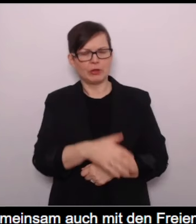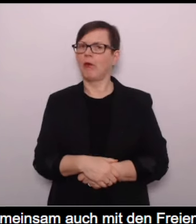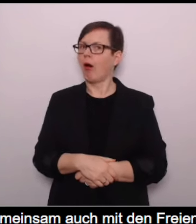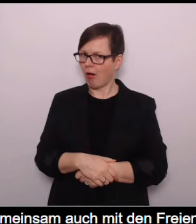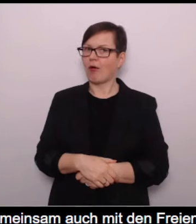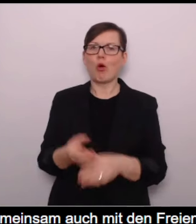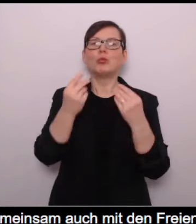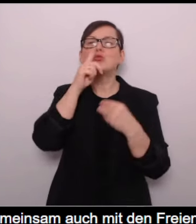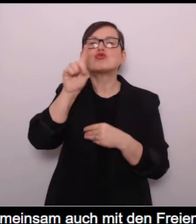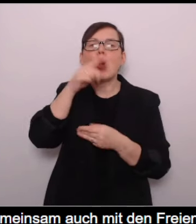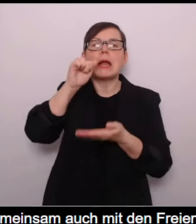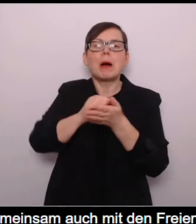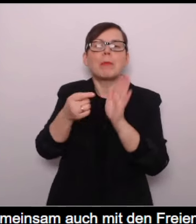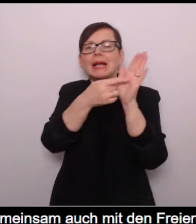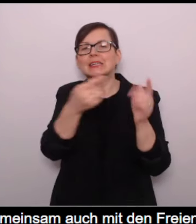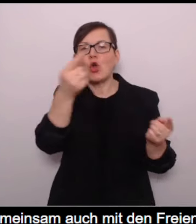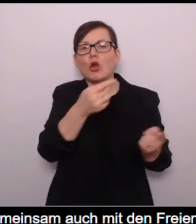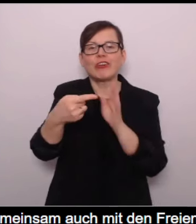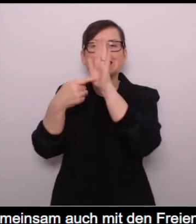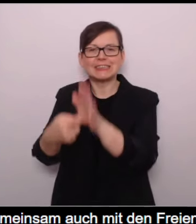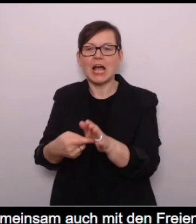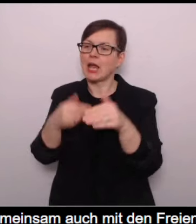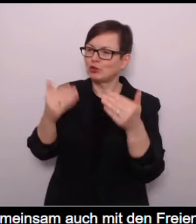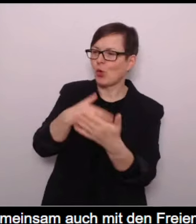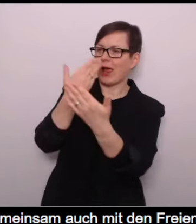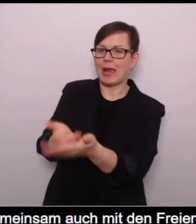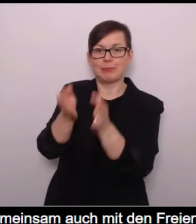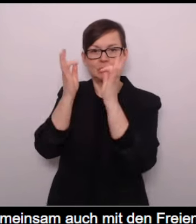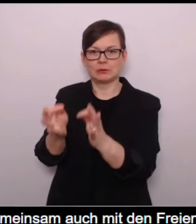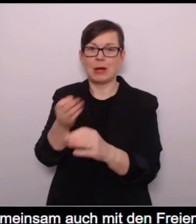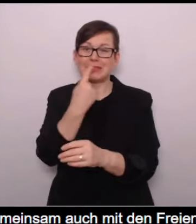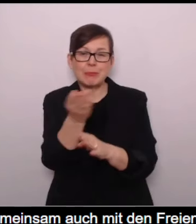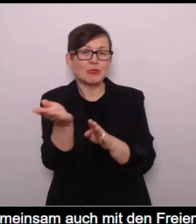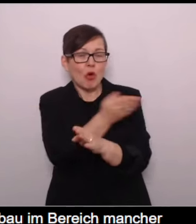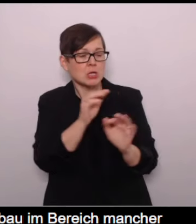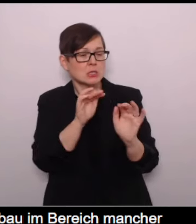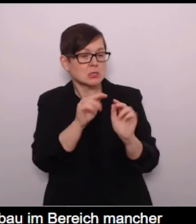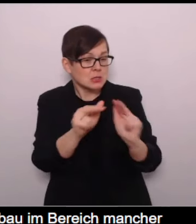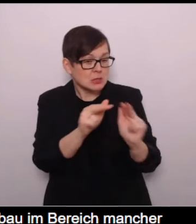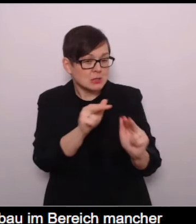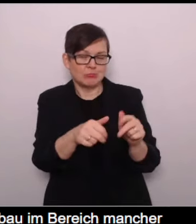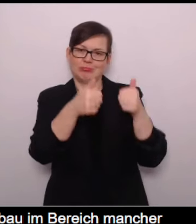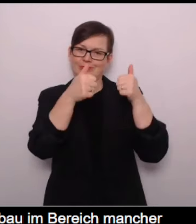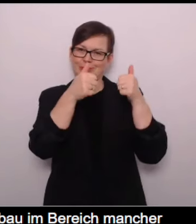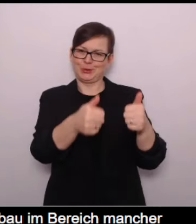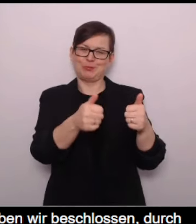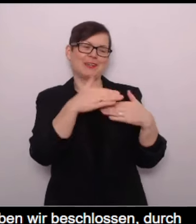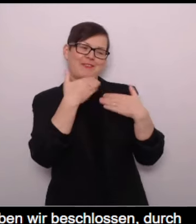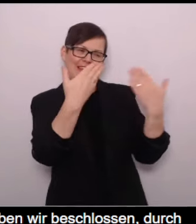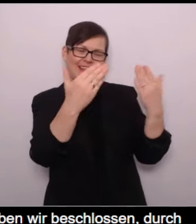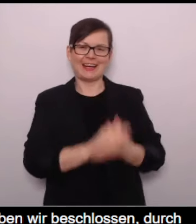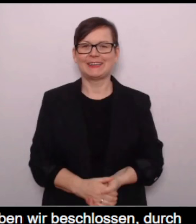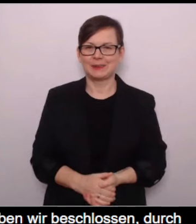Leistungen des Finanzministers wird viel zu wenig gewürdigt in solchen Fällen, weil es sich in einer Pressekonferenz sozusagen darstellt, aber das muss vorbereitet werden.